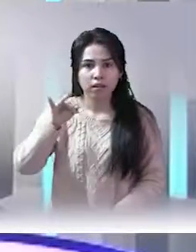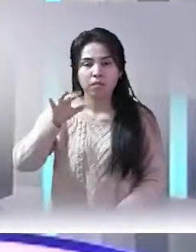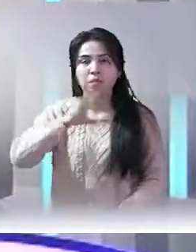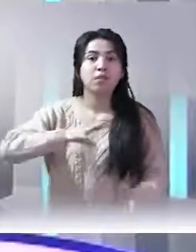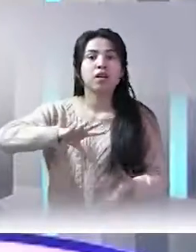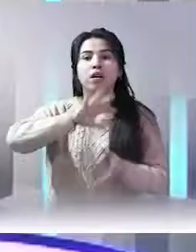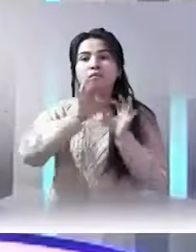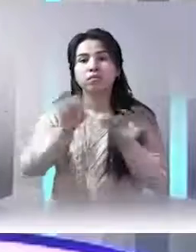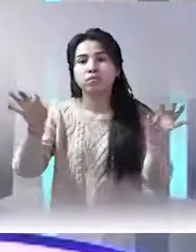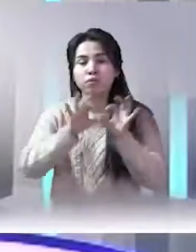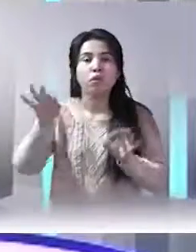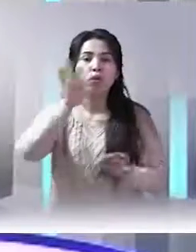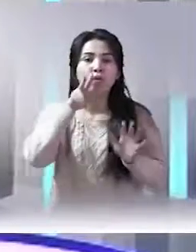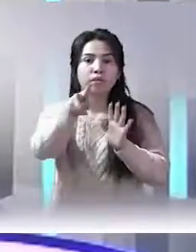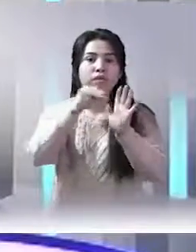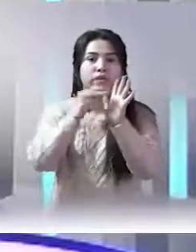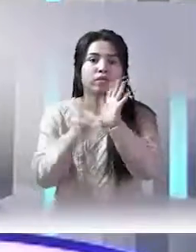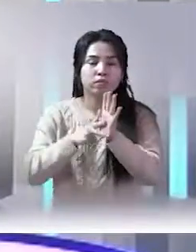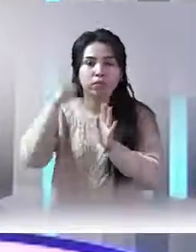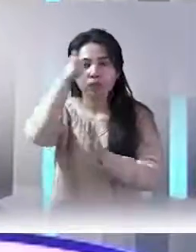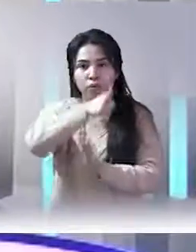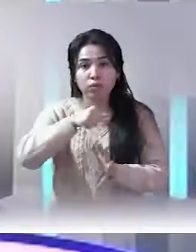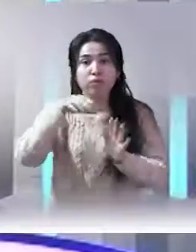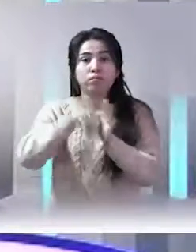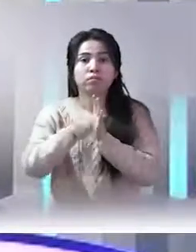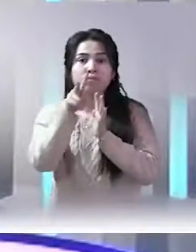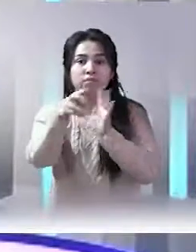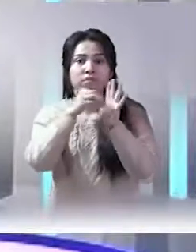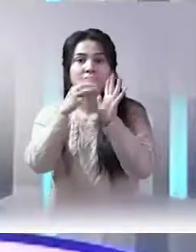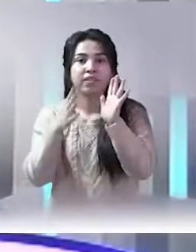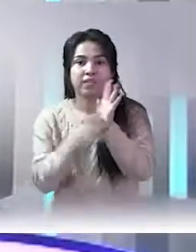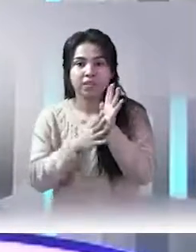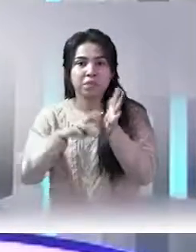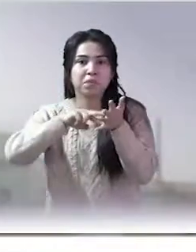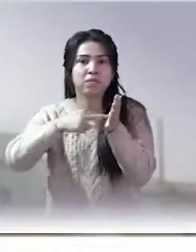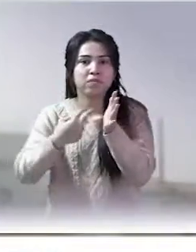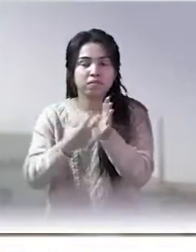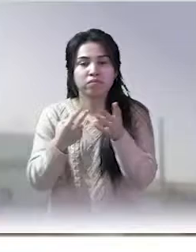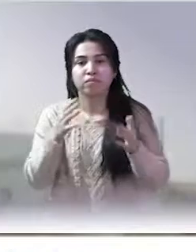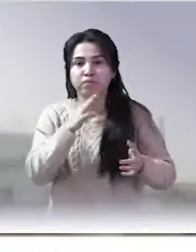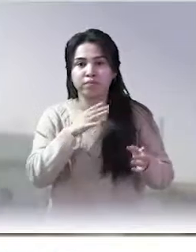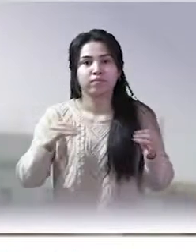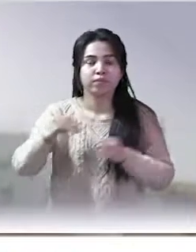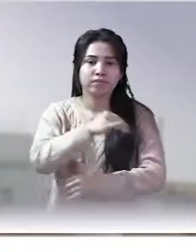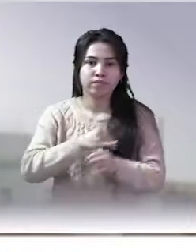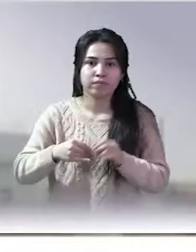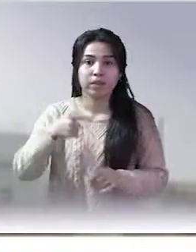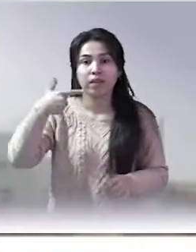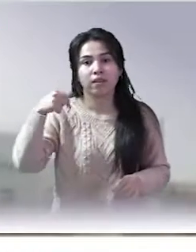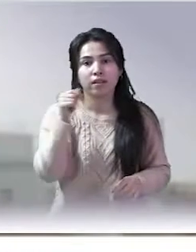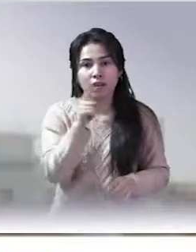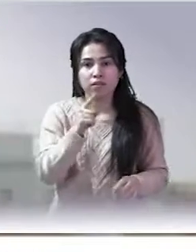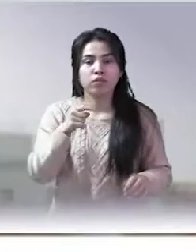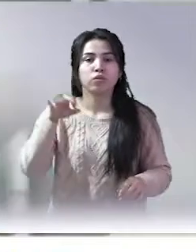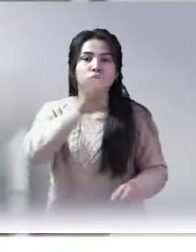подвел итоги развития за прошлый год и наметил планы на год текущий. Объем произведенной продукции и оказанных